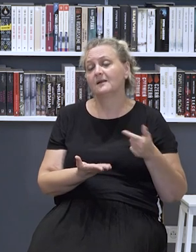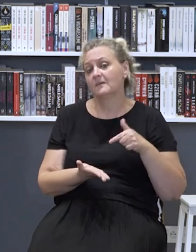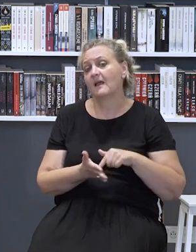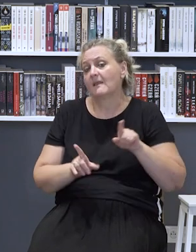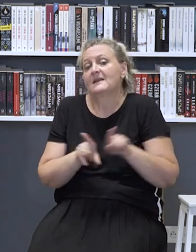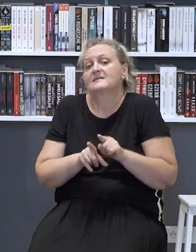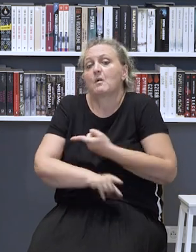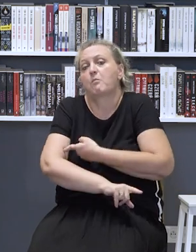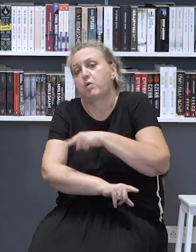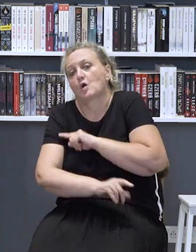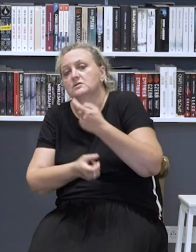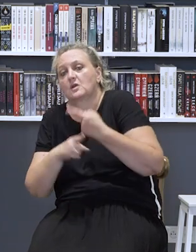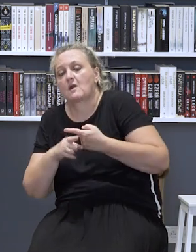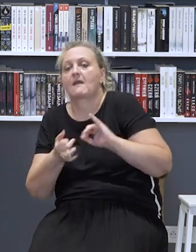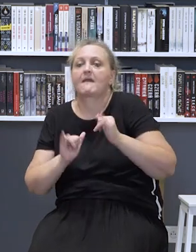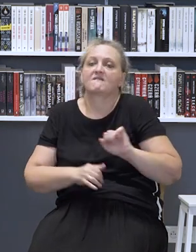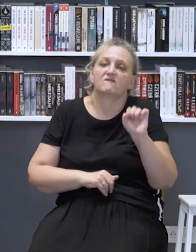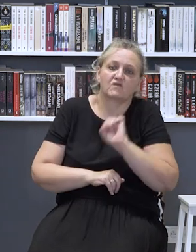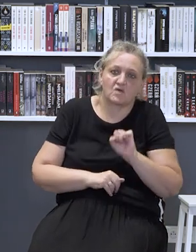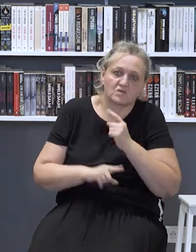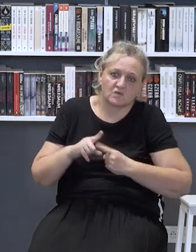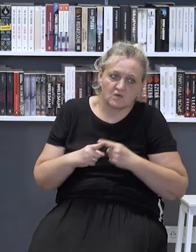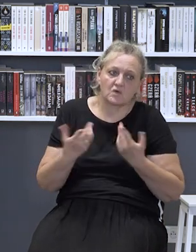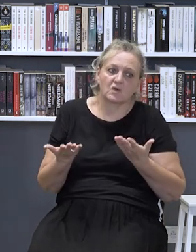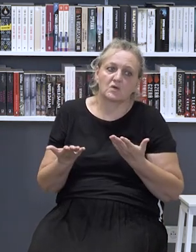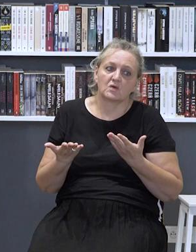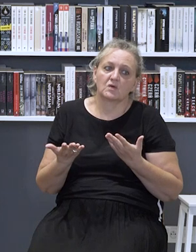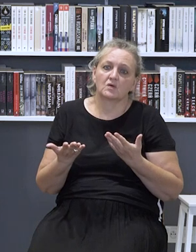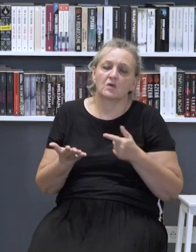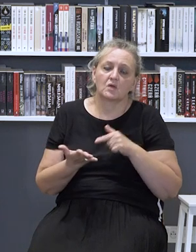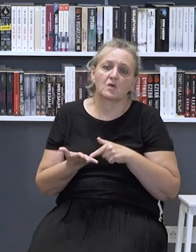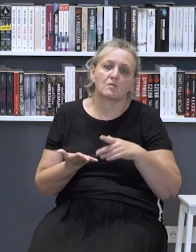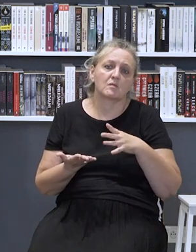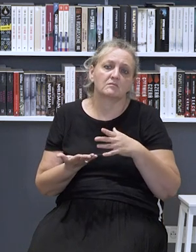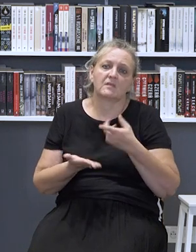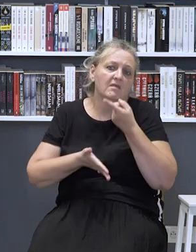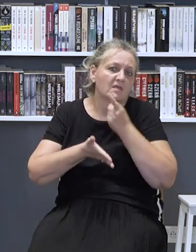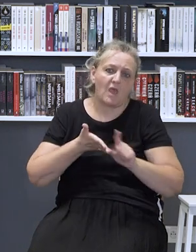tak jak Poznań, trochę tak jak Wrocław. I to się po prostu nie udało do końca